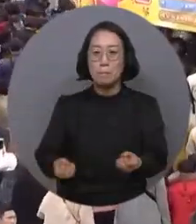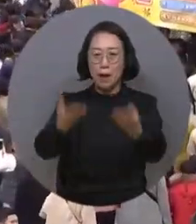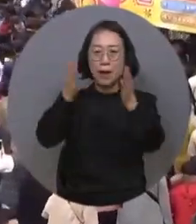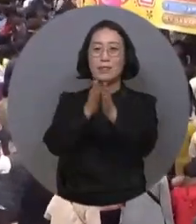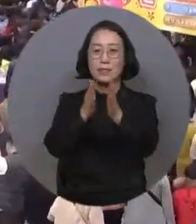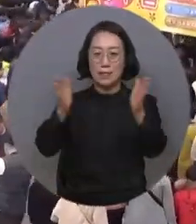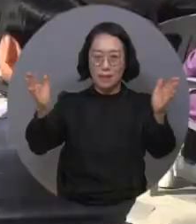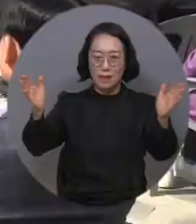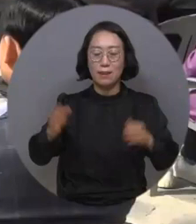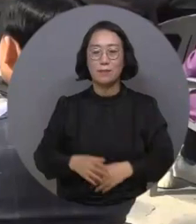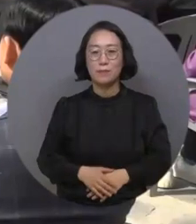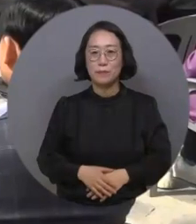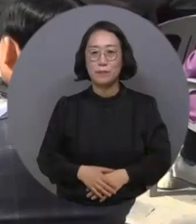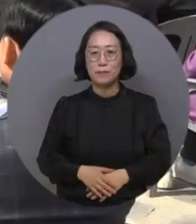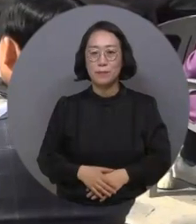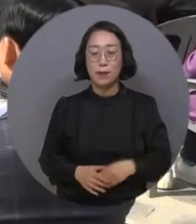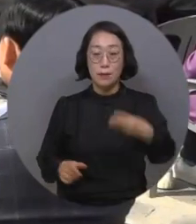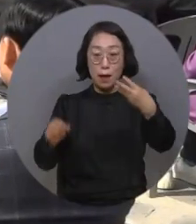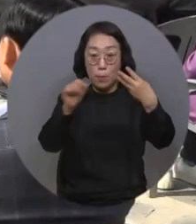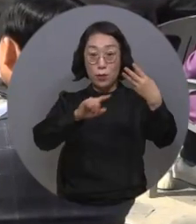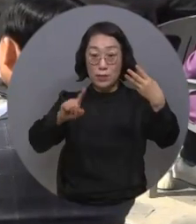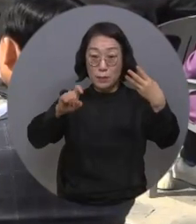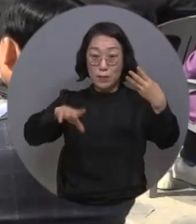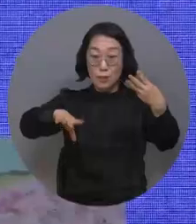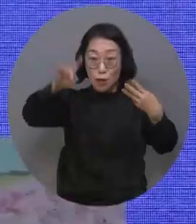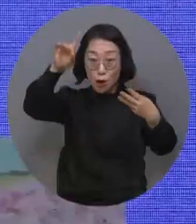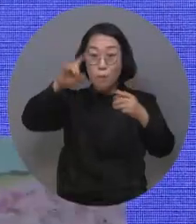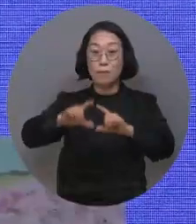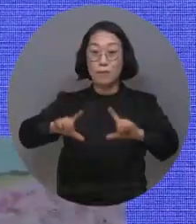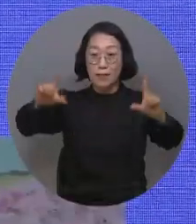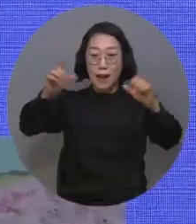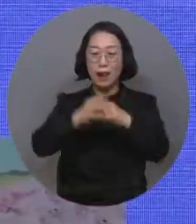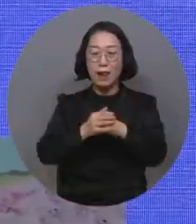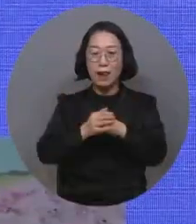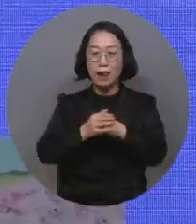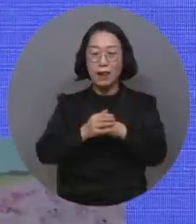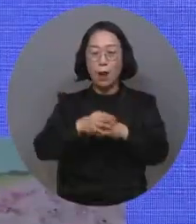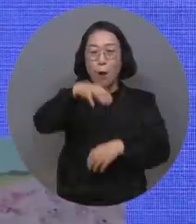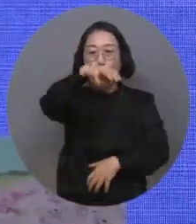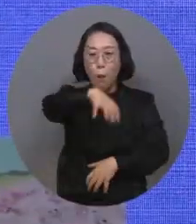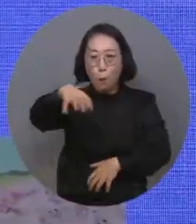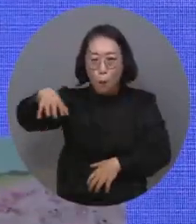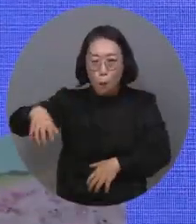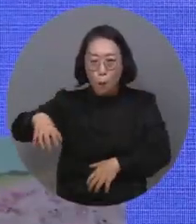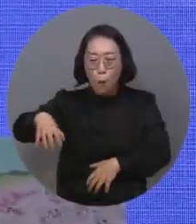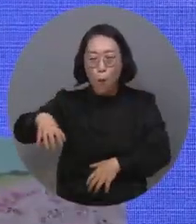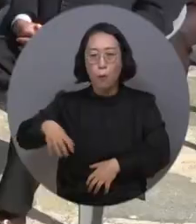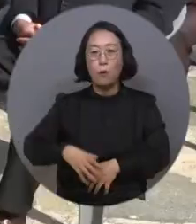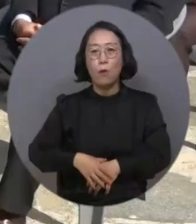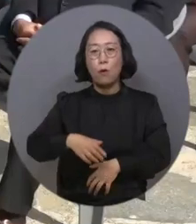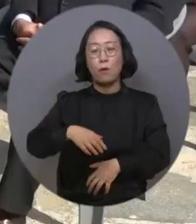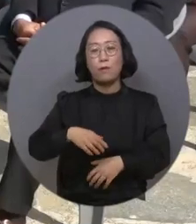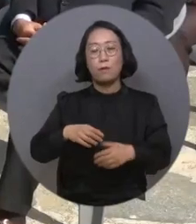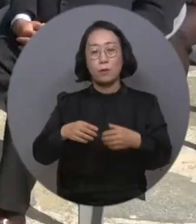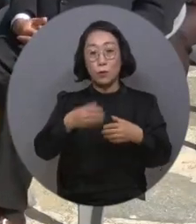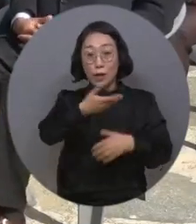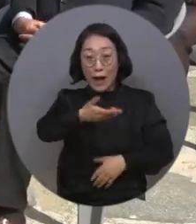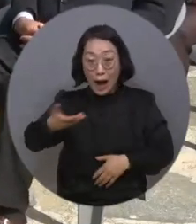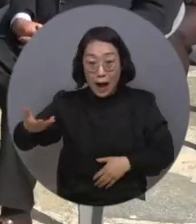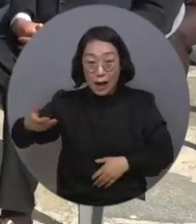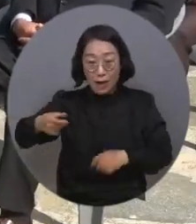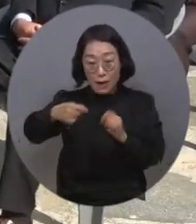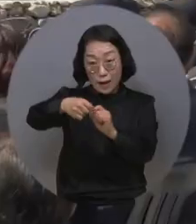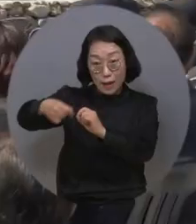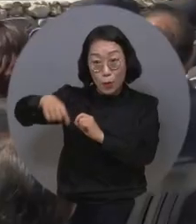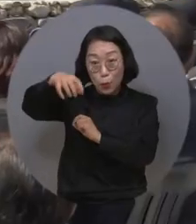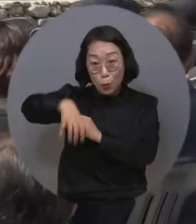열렸습니다 11일 열린 개막식에서는 광양 구례 하동 곡성 등 섬진강권